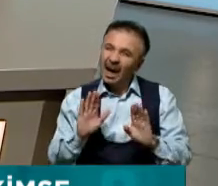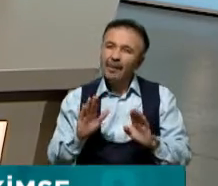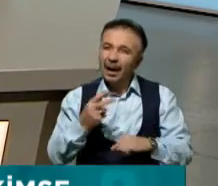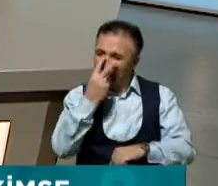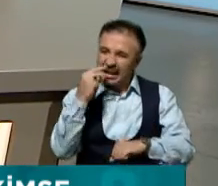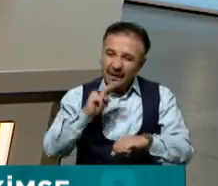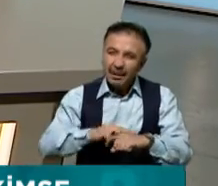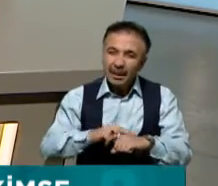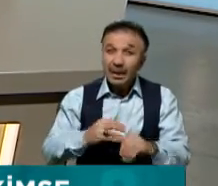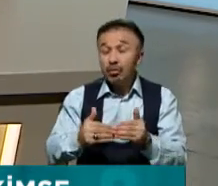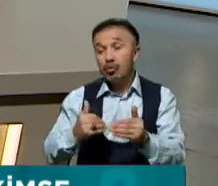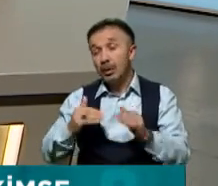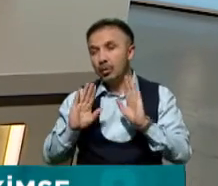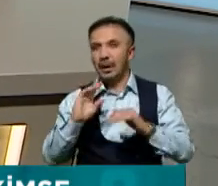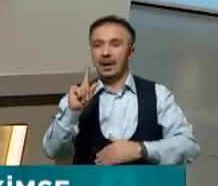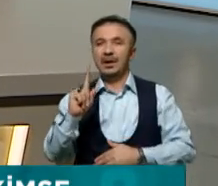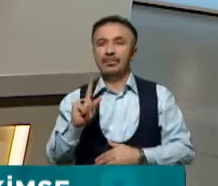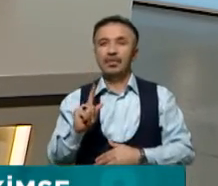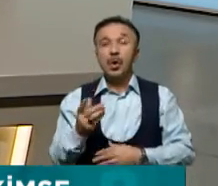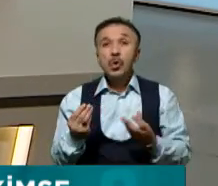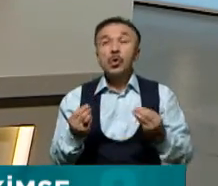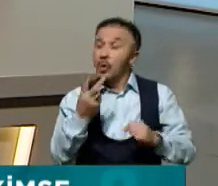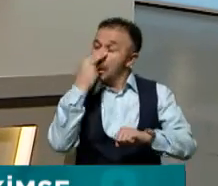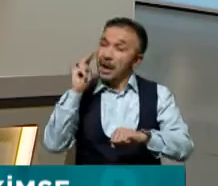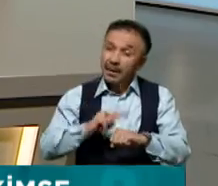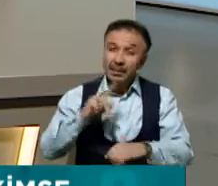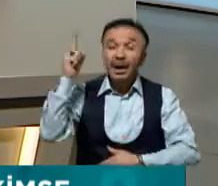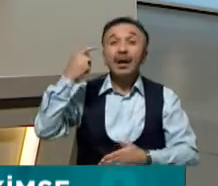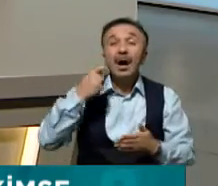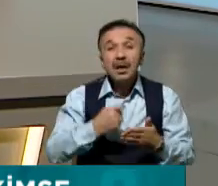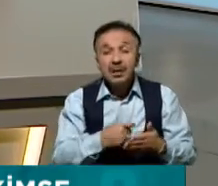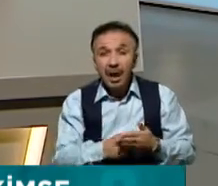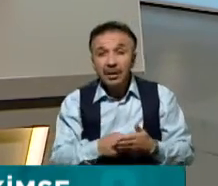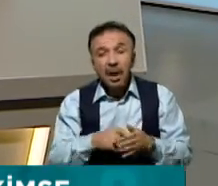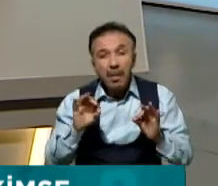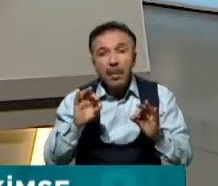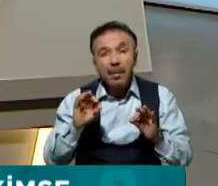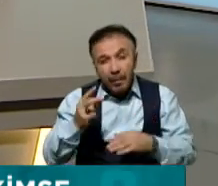lazım. Yani çok yemin etmek, Allah'ın adını her şeye böyle